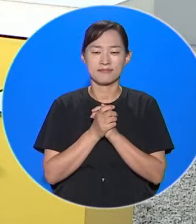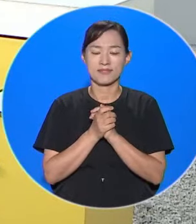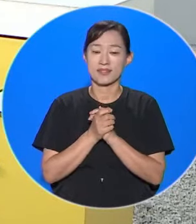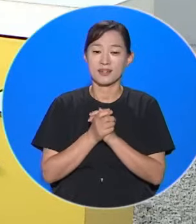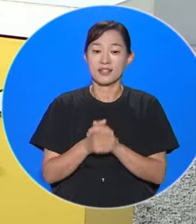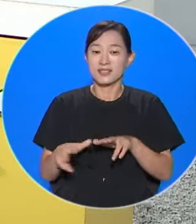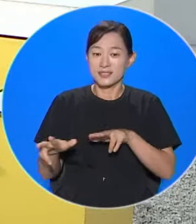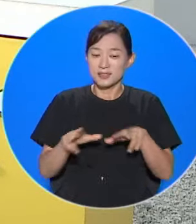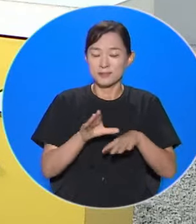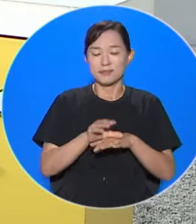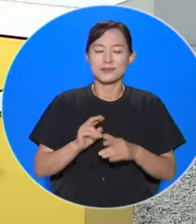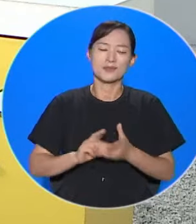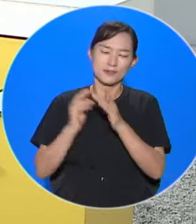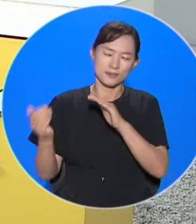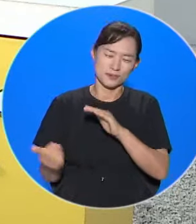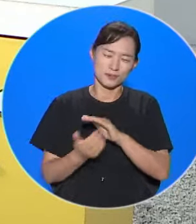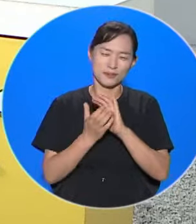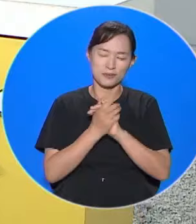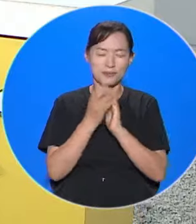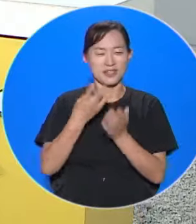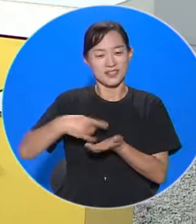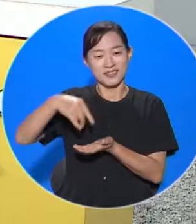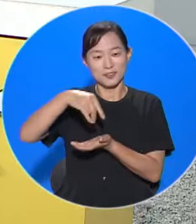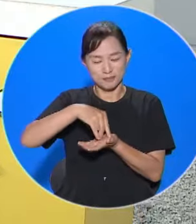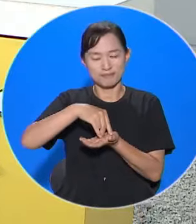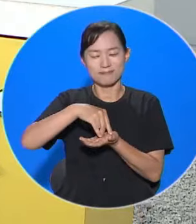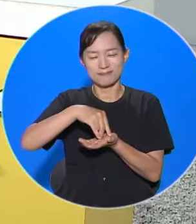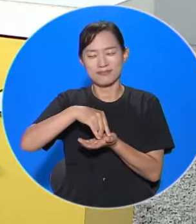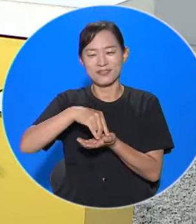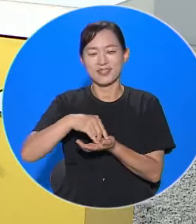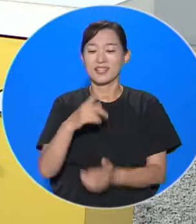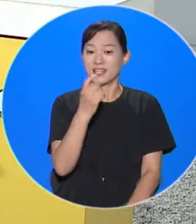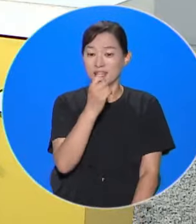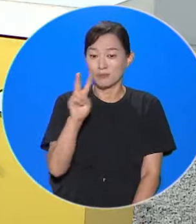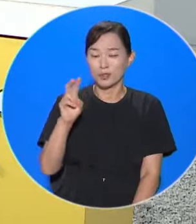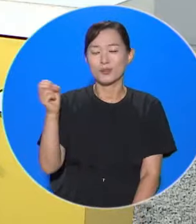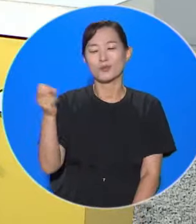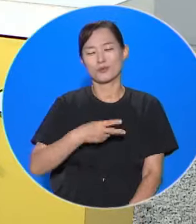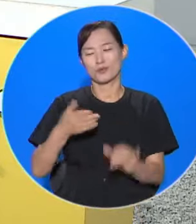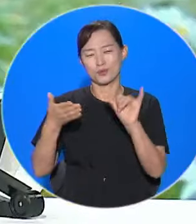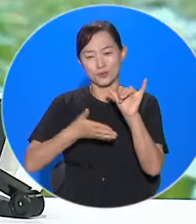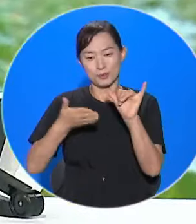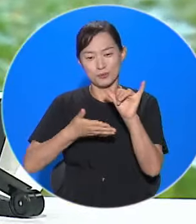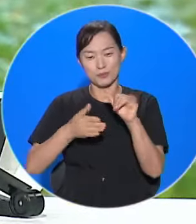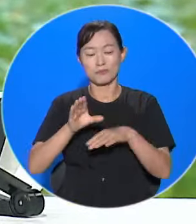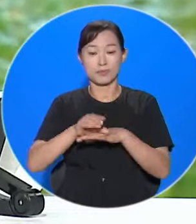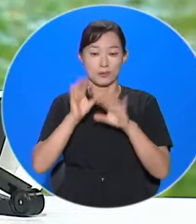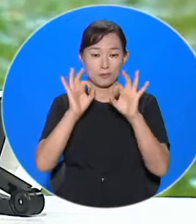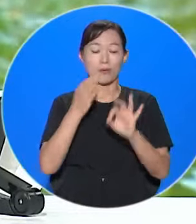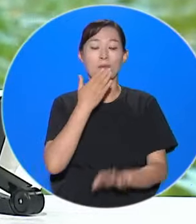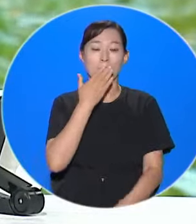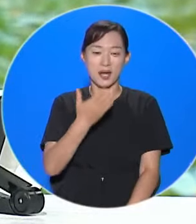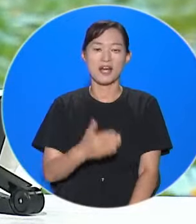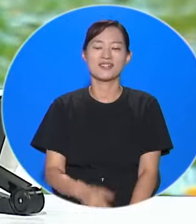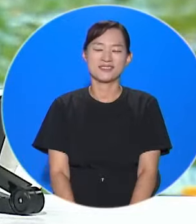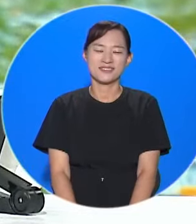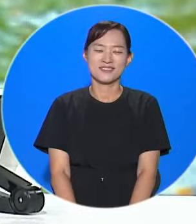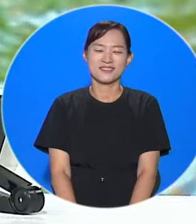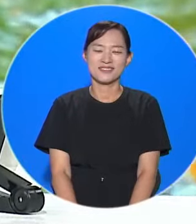네, 생방송 기적을 이루는 기도 달리다굼 TV뿐만 아니라 유튜브로도 방송